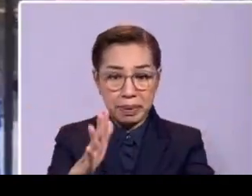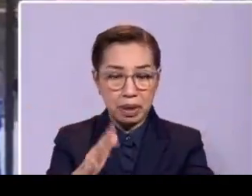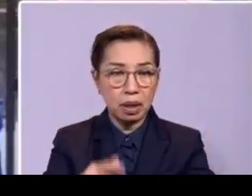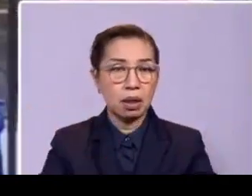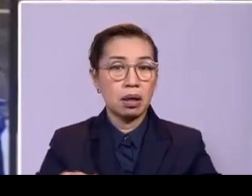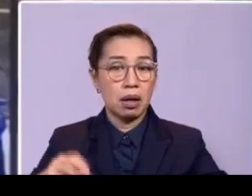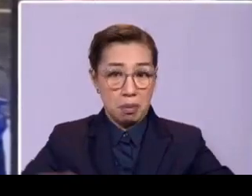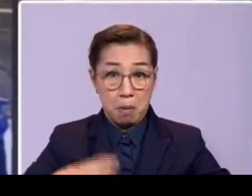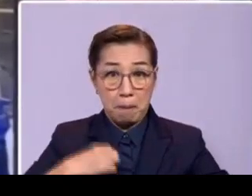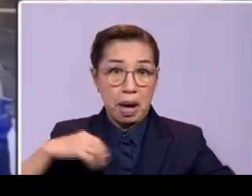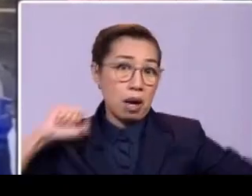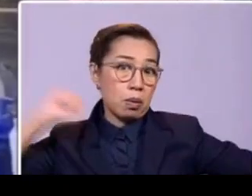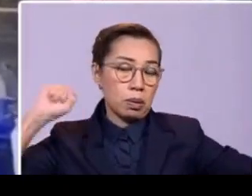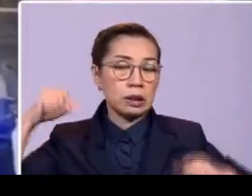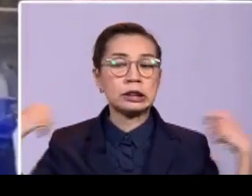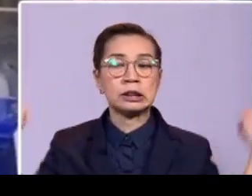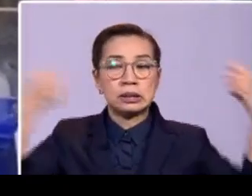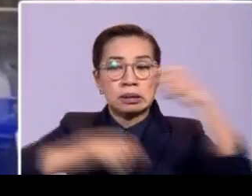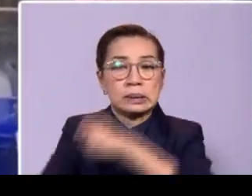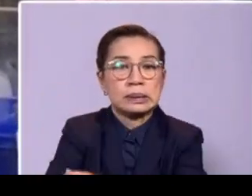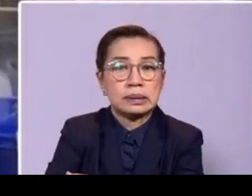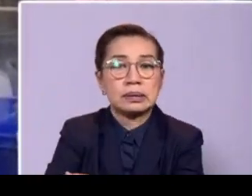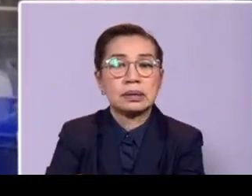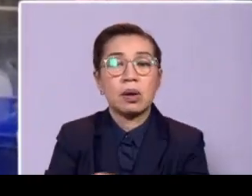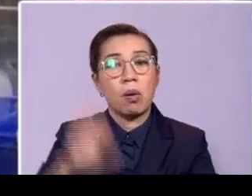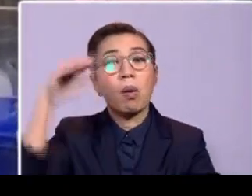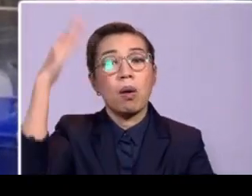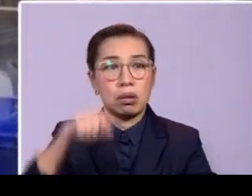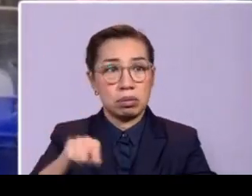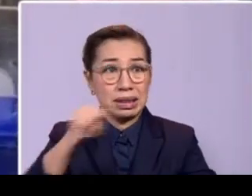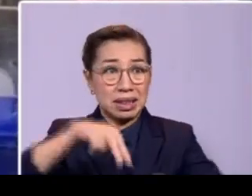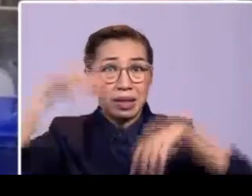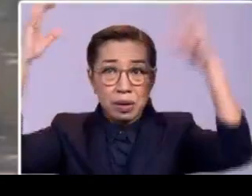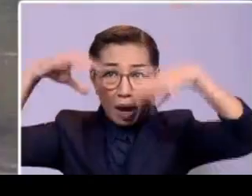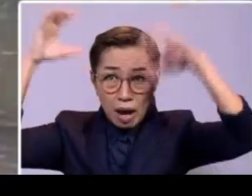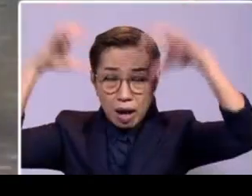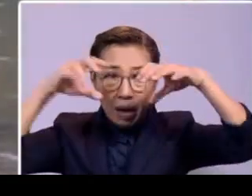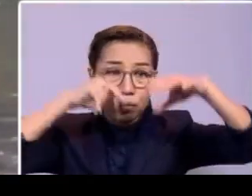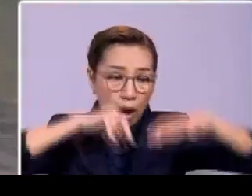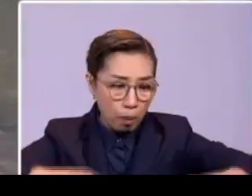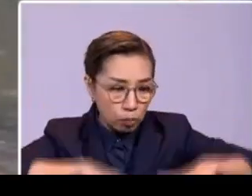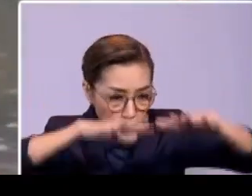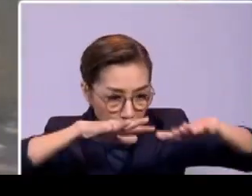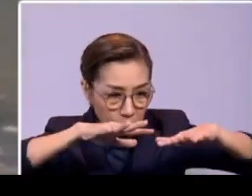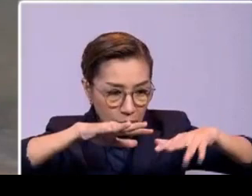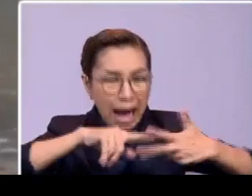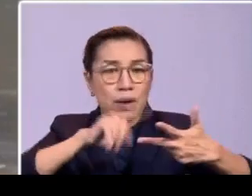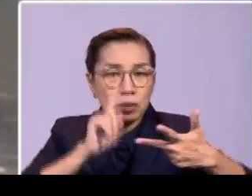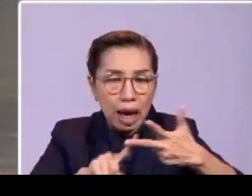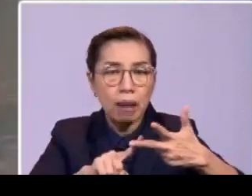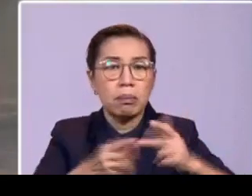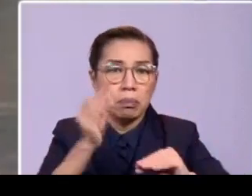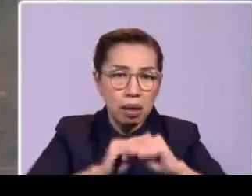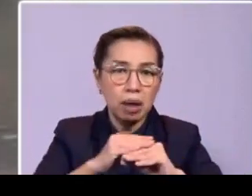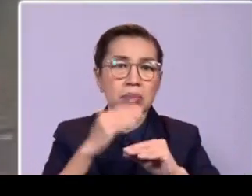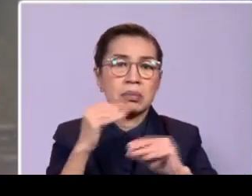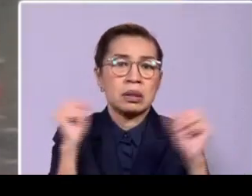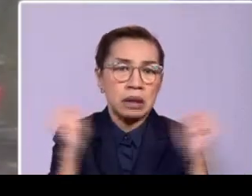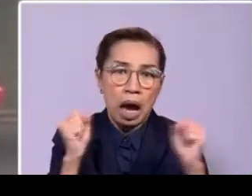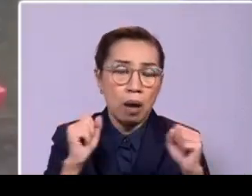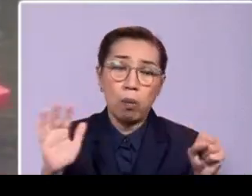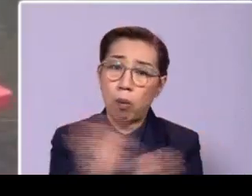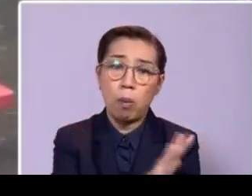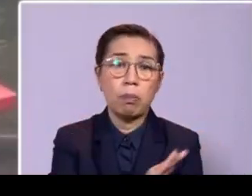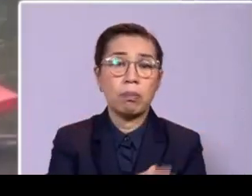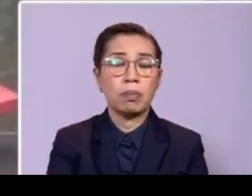ายนะ ค่ะคือลำพังเนี่ยอยู่กับน้ำท่วมก็ลำบากอยู่แล้วฝนตกอีกฝนตกไม่พอหนาวด้วยนะคะ โอ้โหครบทุกอย่างเลยน